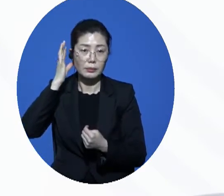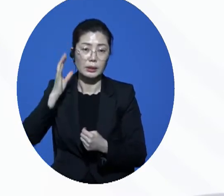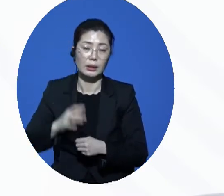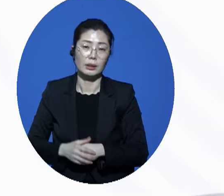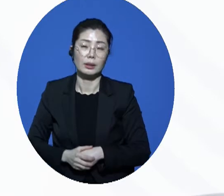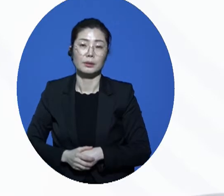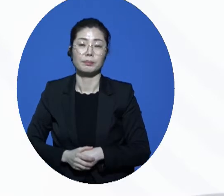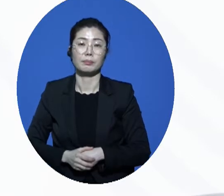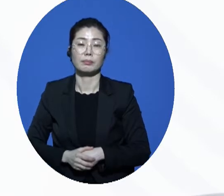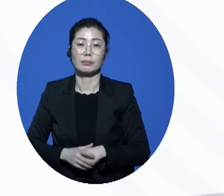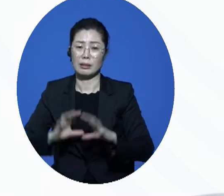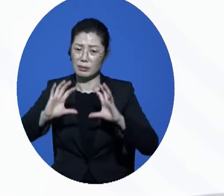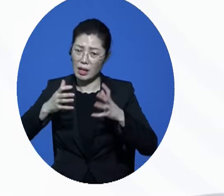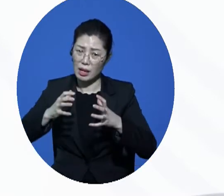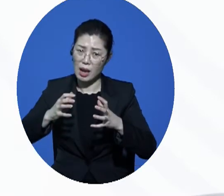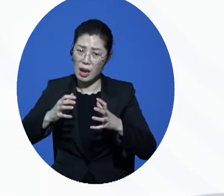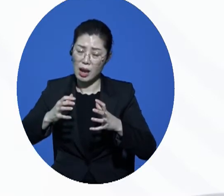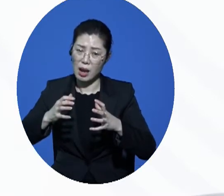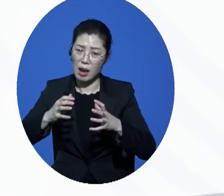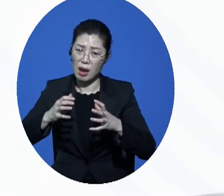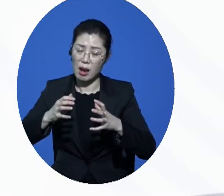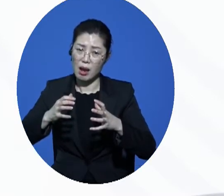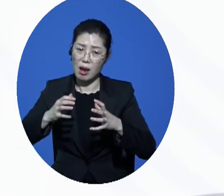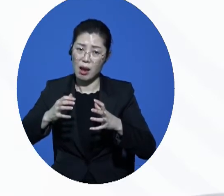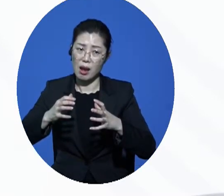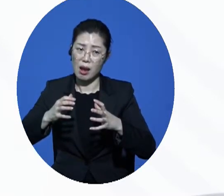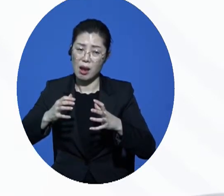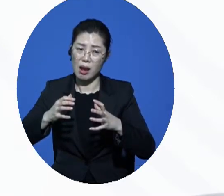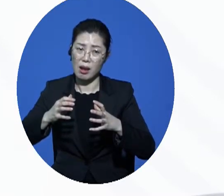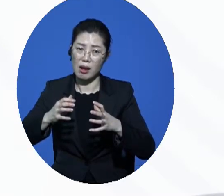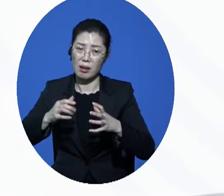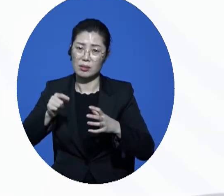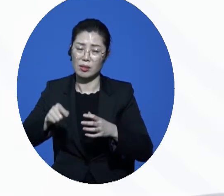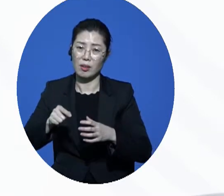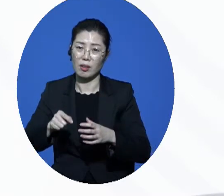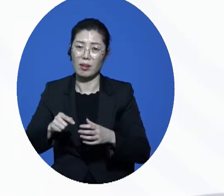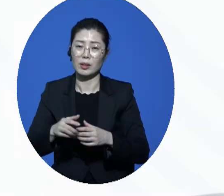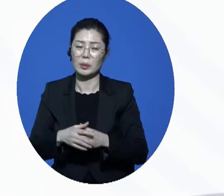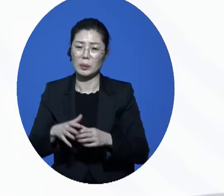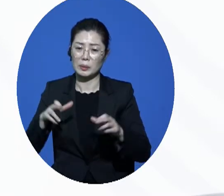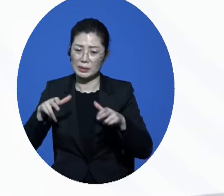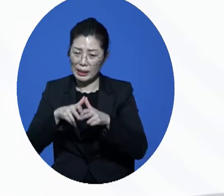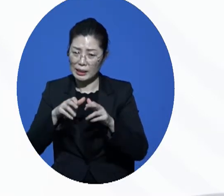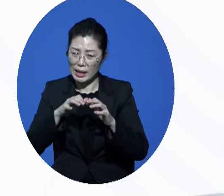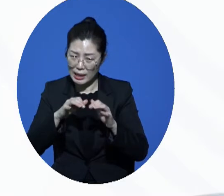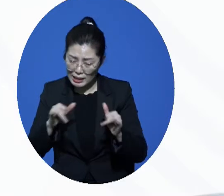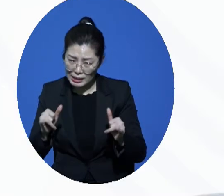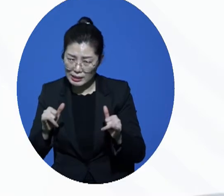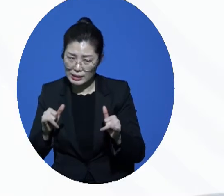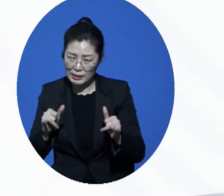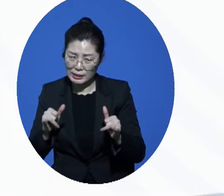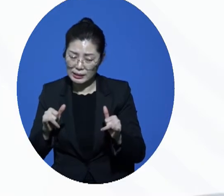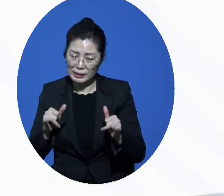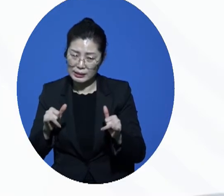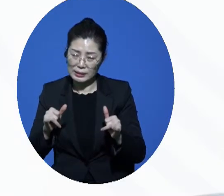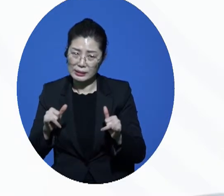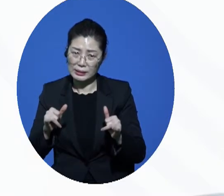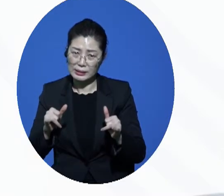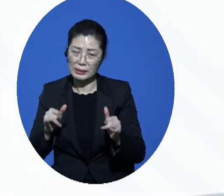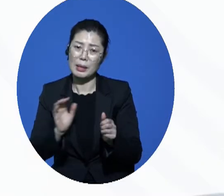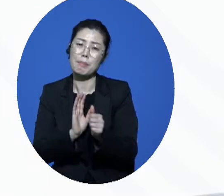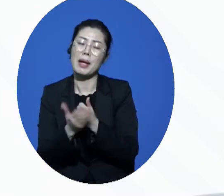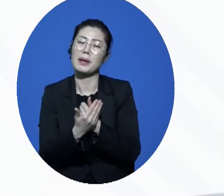바로 국가적으로나 세계적인 차원에서 모두 이런 집합적 대응에 장애인을 진정으로 포함시키지 못했다는 점을 들